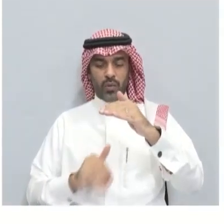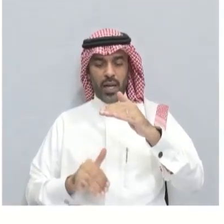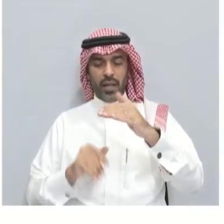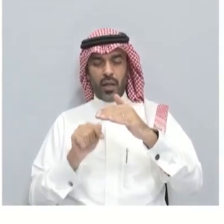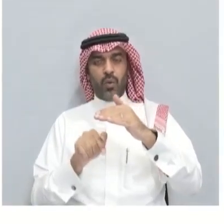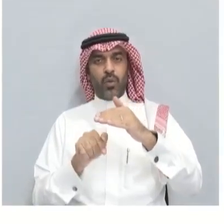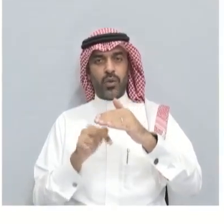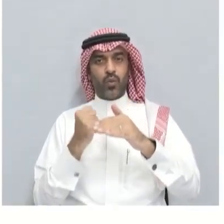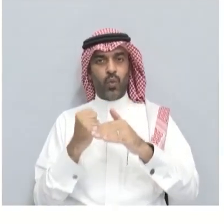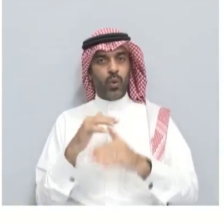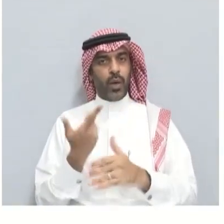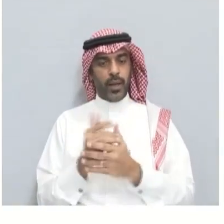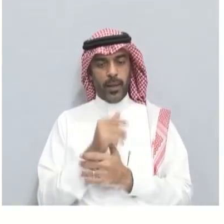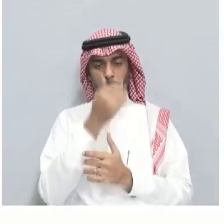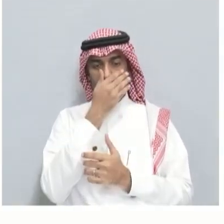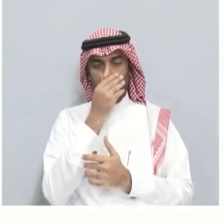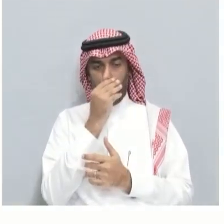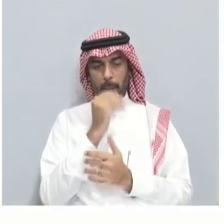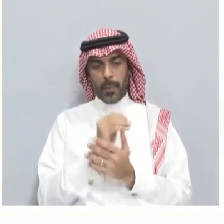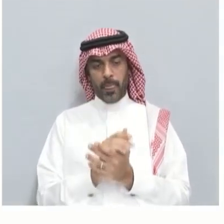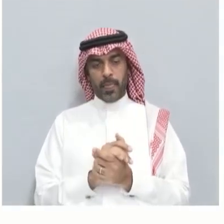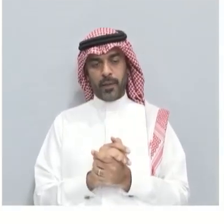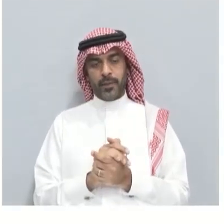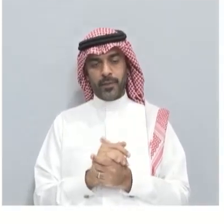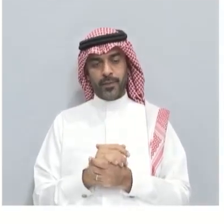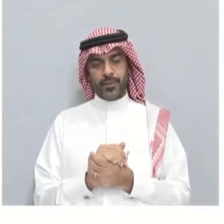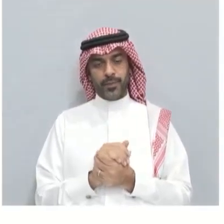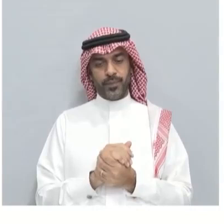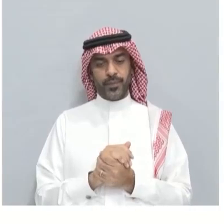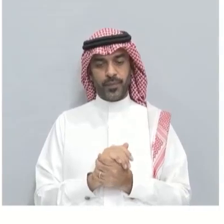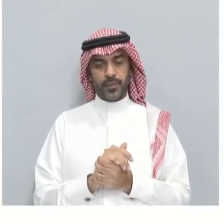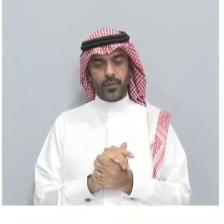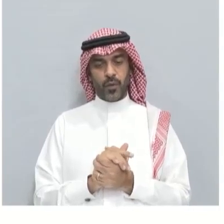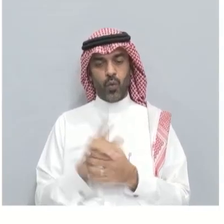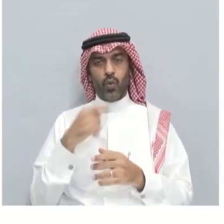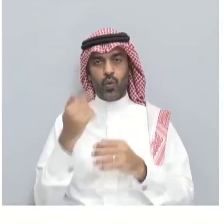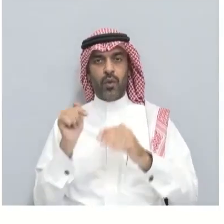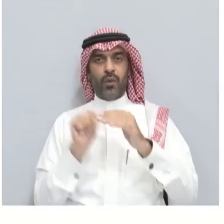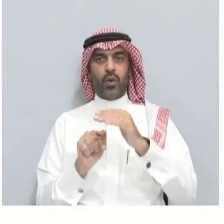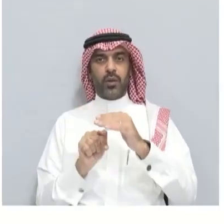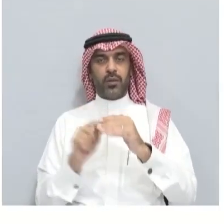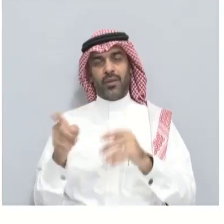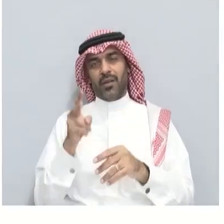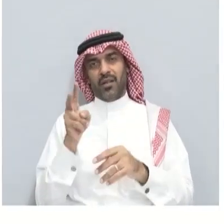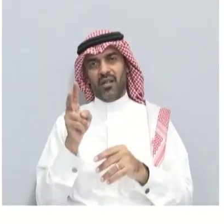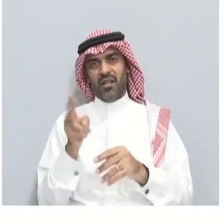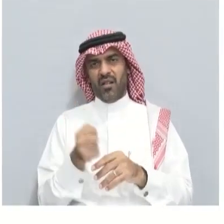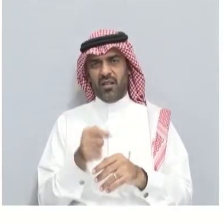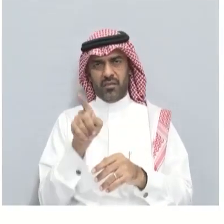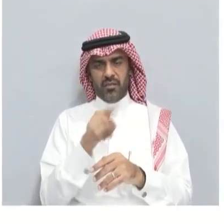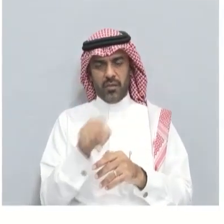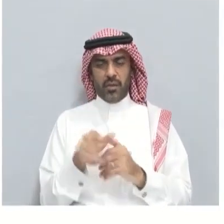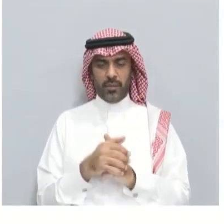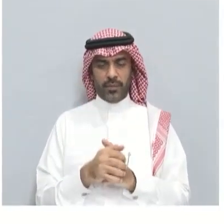الحواف اذا عند الحدود اذا نحن لا نوافق على هذه العباره تحدث معظم الثورانات